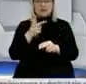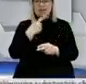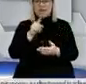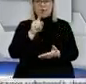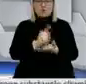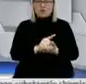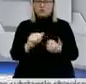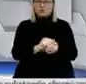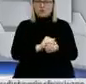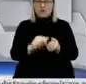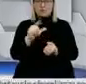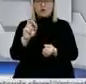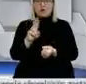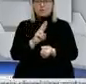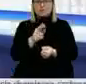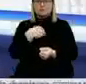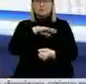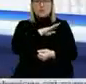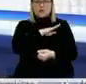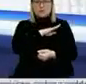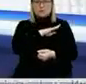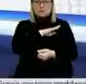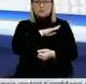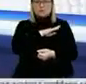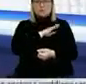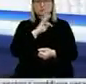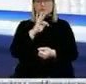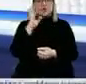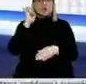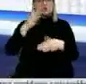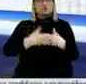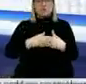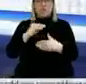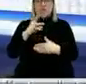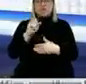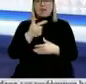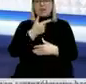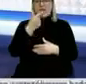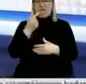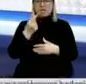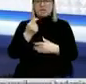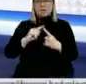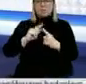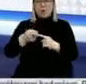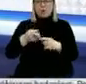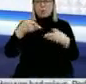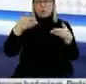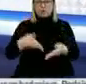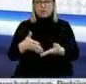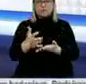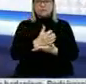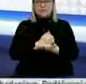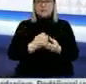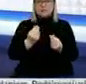udało. Piotr odszedł. Jego żona Ewa dwa dni po tym, jak pochowała Piotra, zebrane na jego